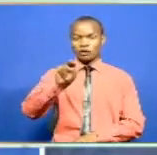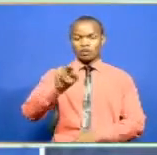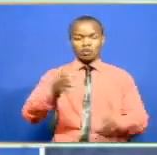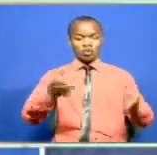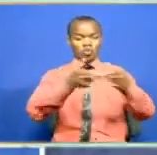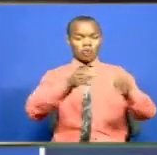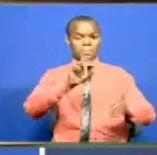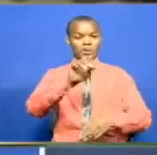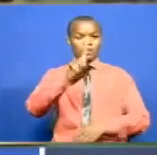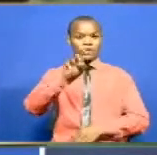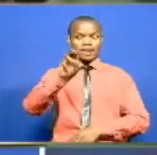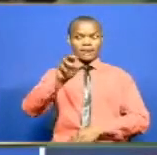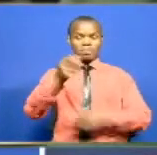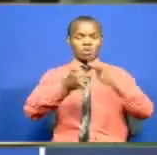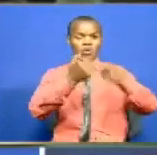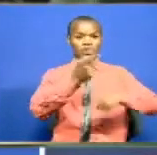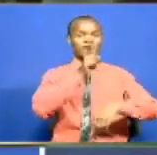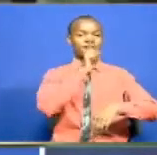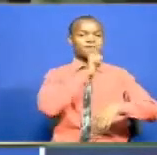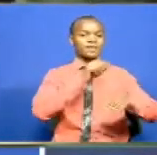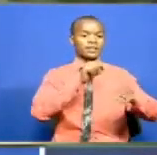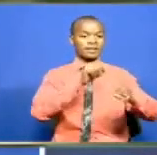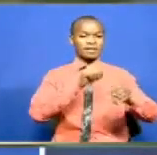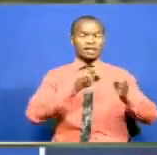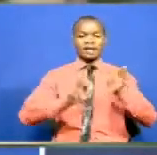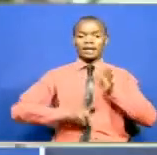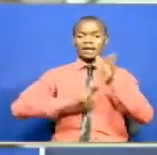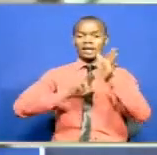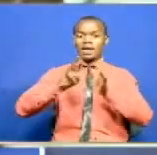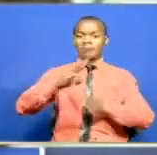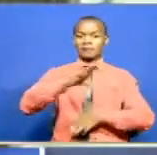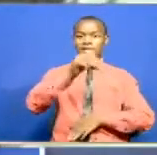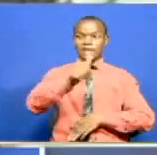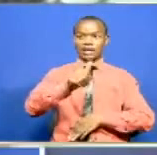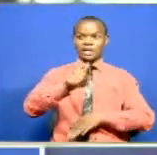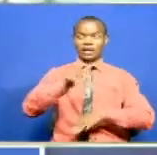mshindi wa uchaguzi mdogo wa kiti cha mwakilishi wa wadi ya Dabaso kwa kura